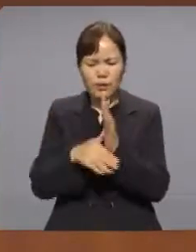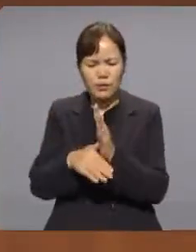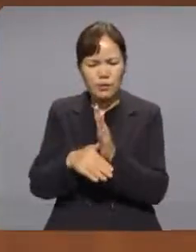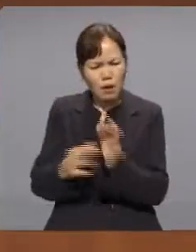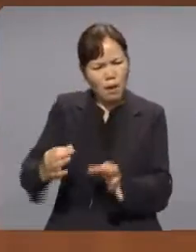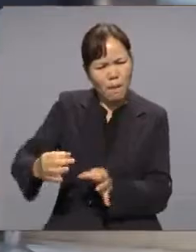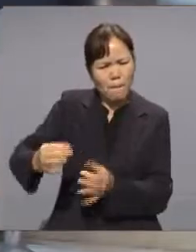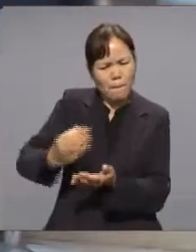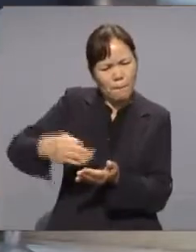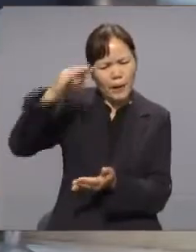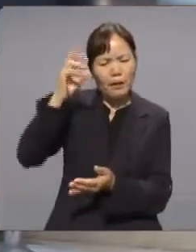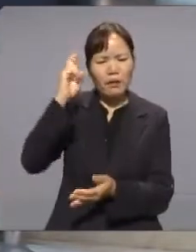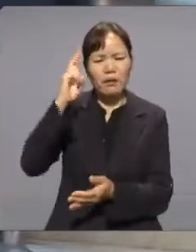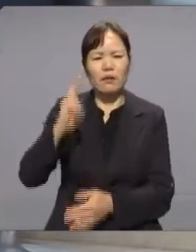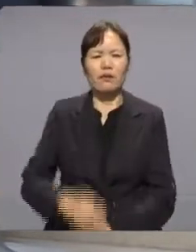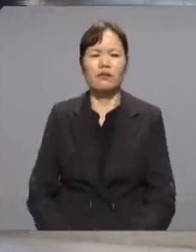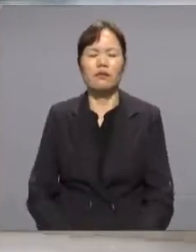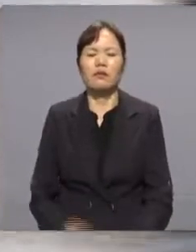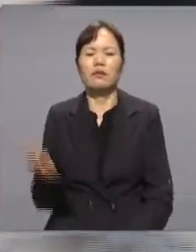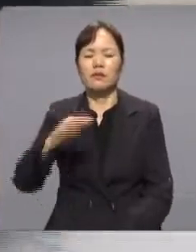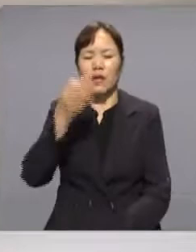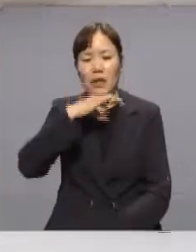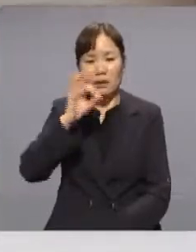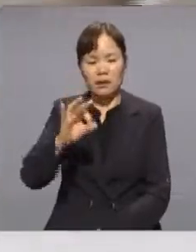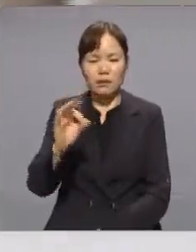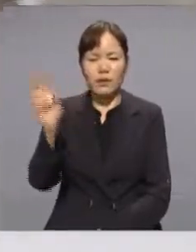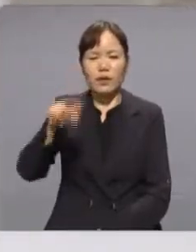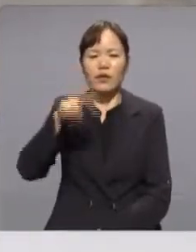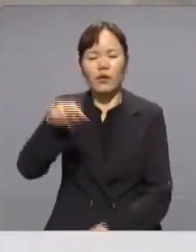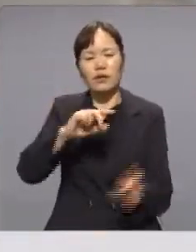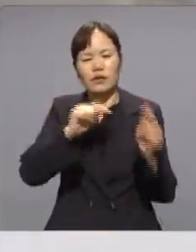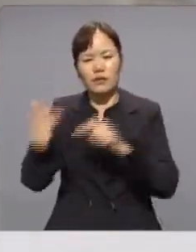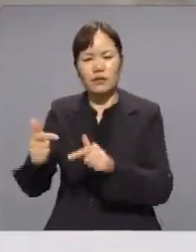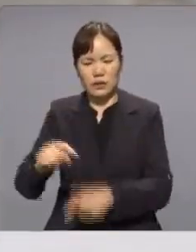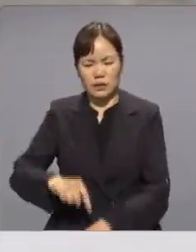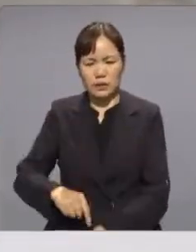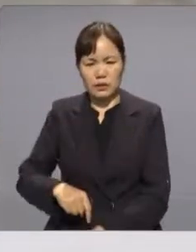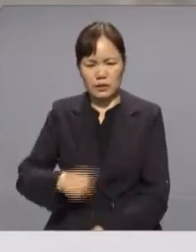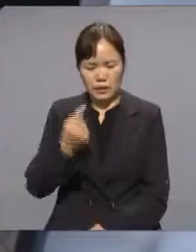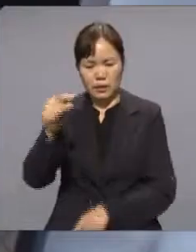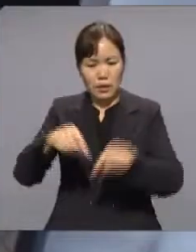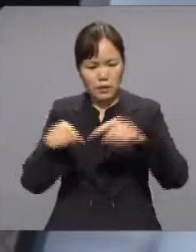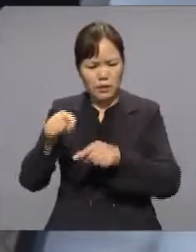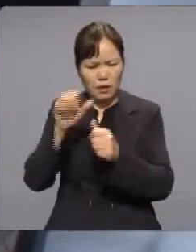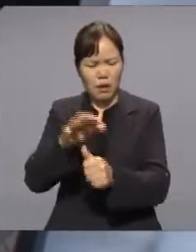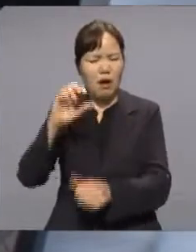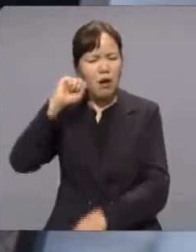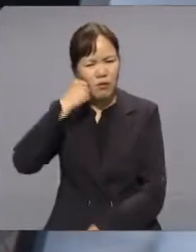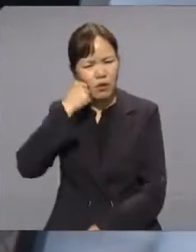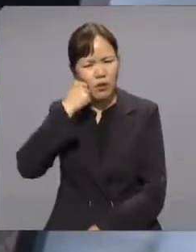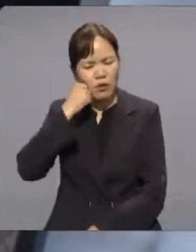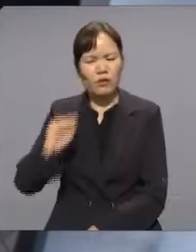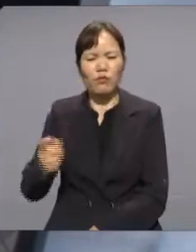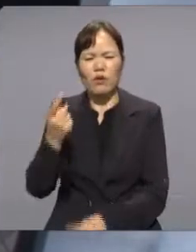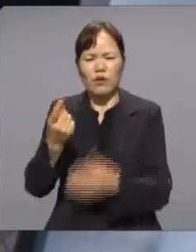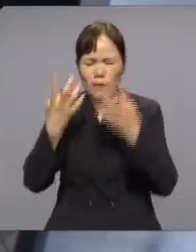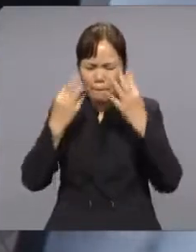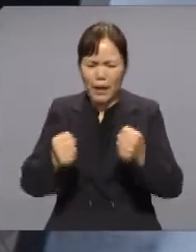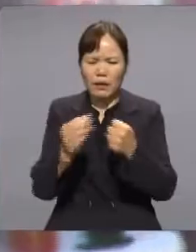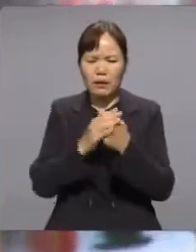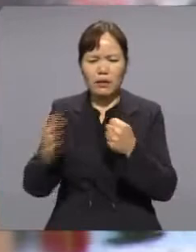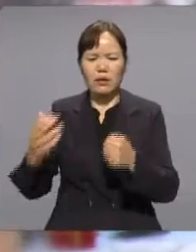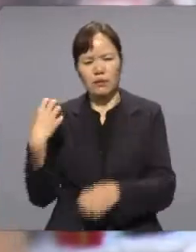것으로 보이며 다만 금리와 환율 등 자체 통제가 불가능한 불안 요인이 산적해 있어